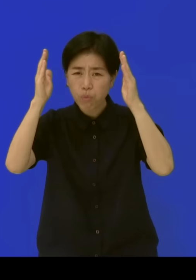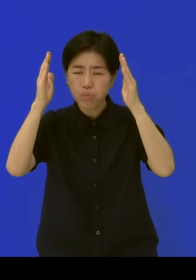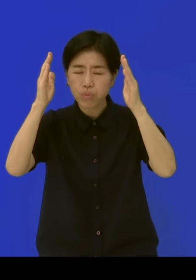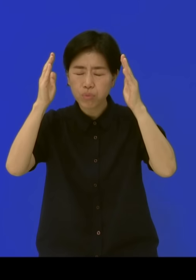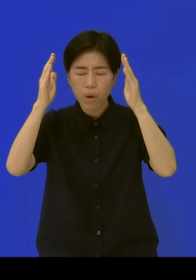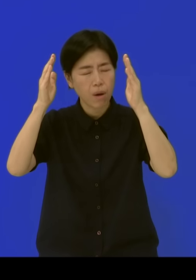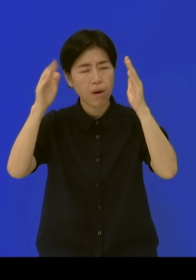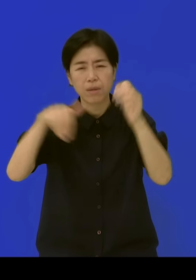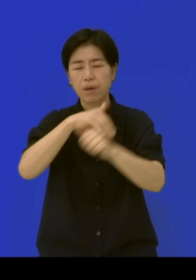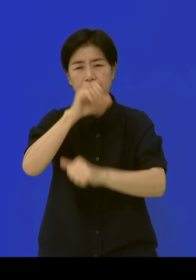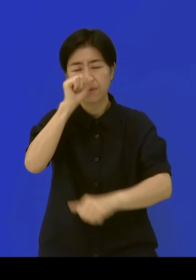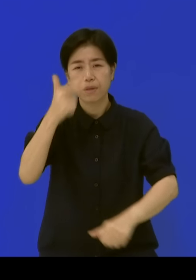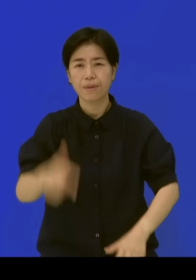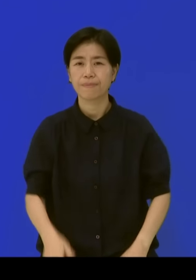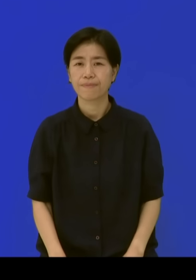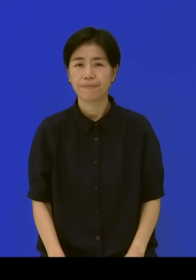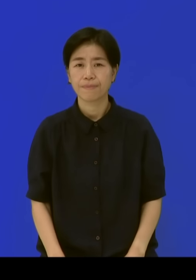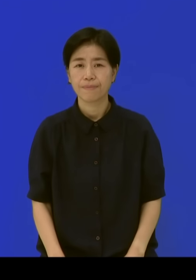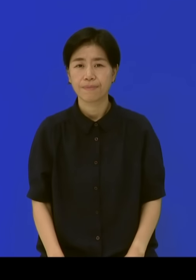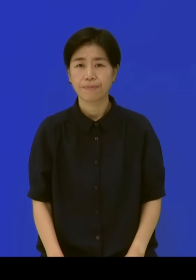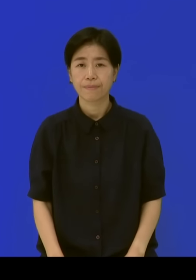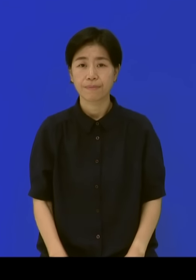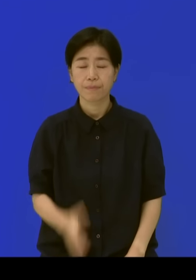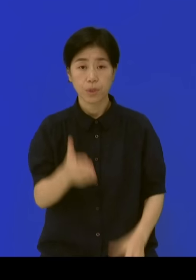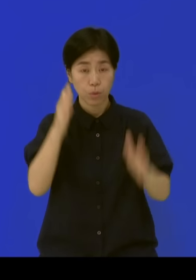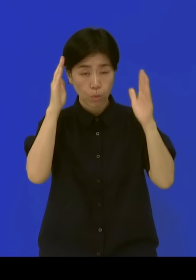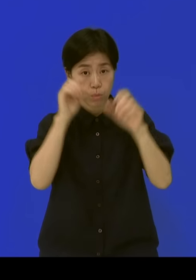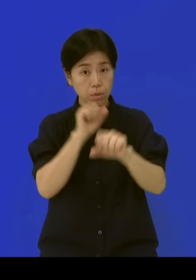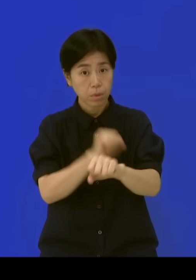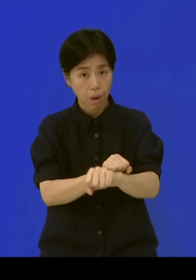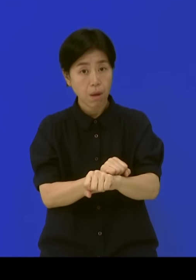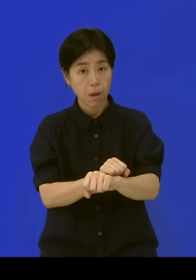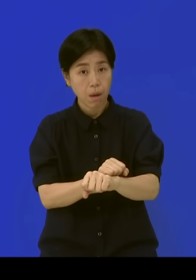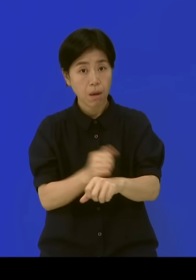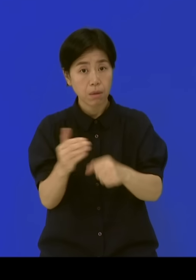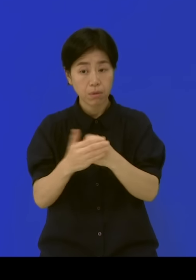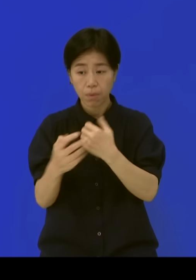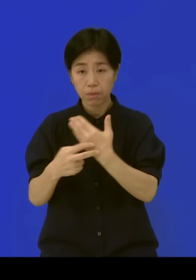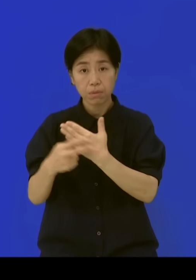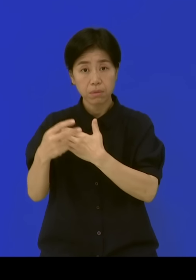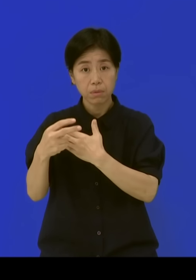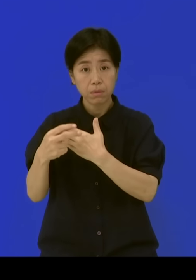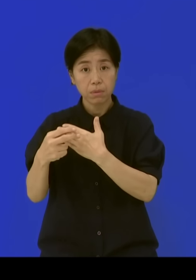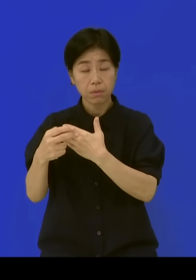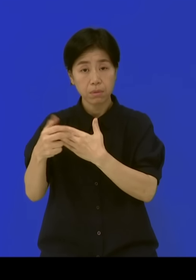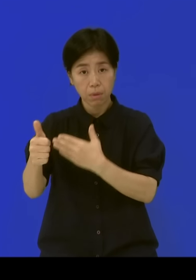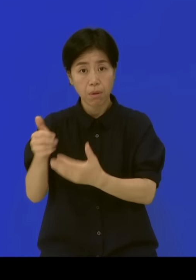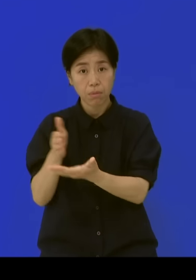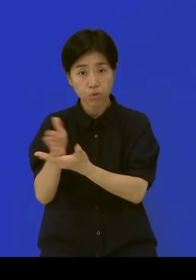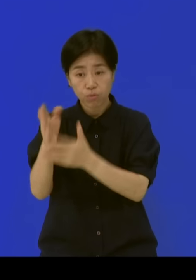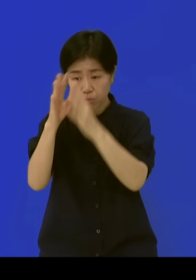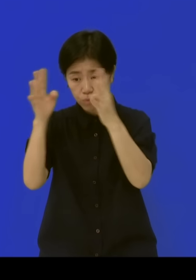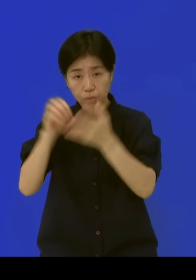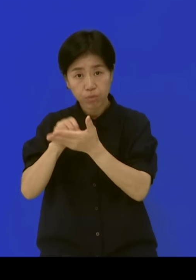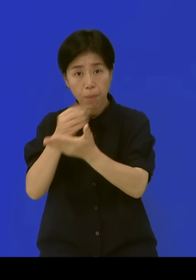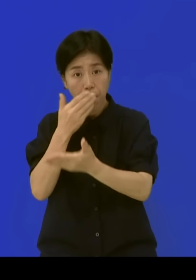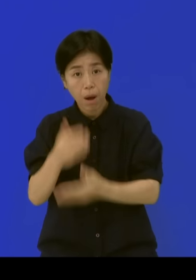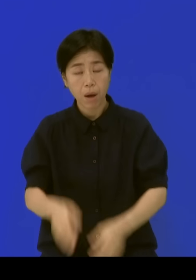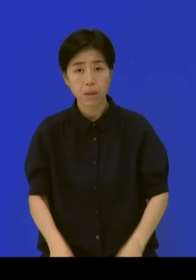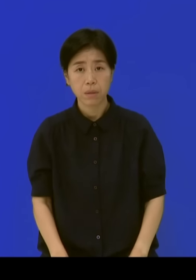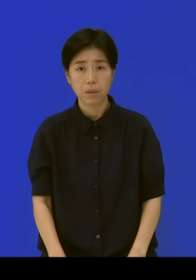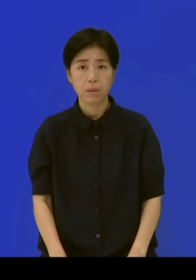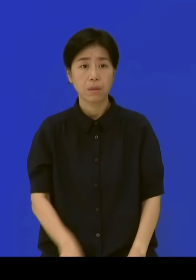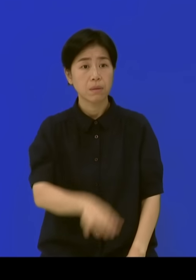거죠. 근데 공부를 할 때 잘하신 거죠? 그러니까 어떻게 물 한 잔 더 드시고 예.